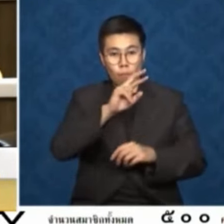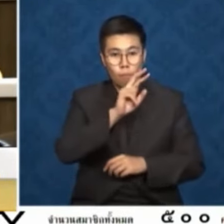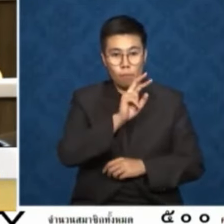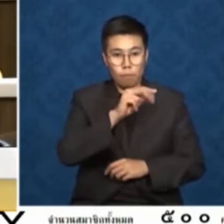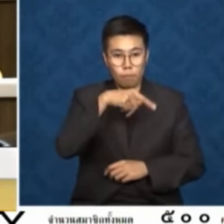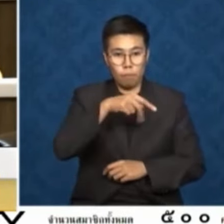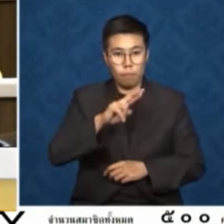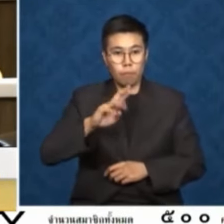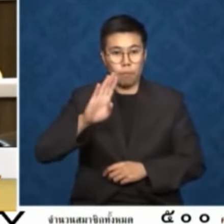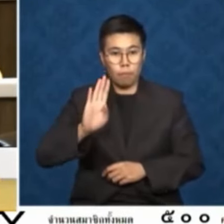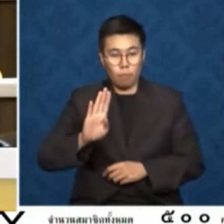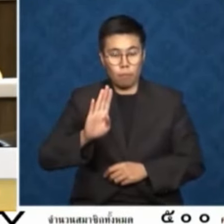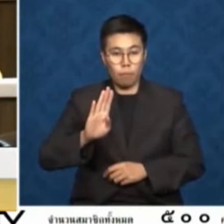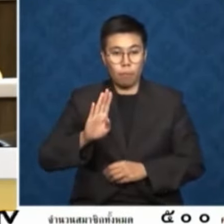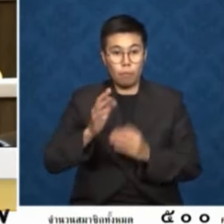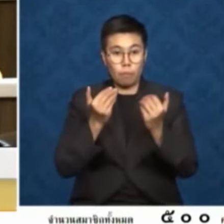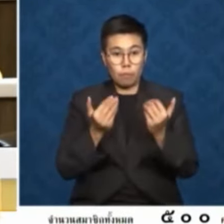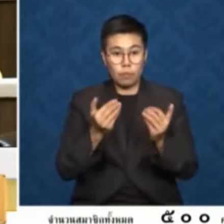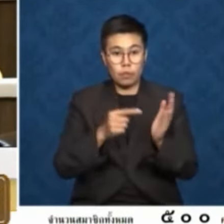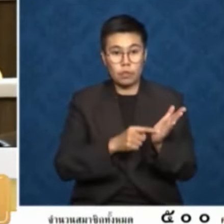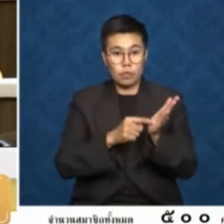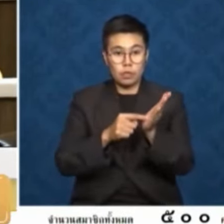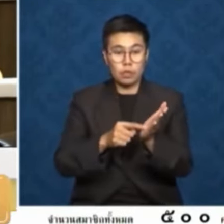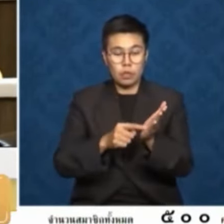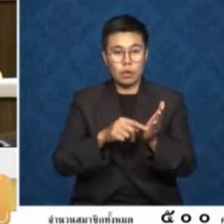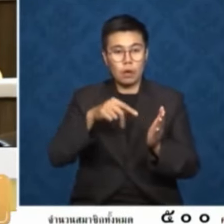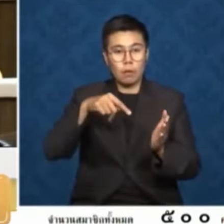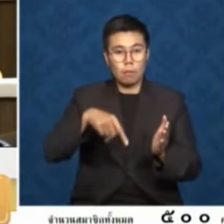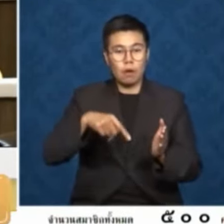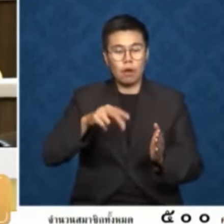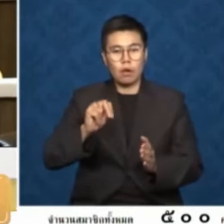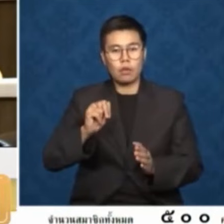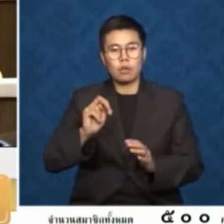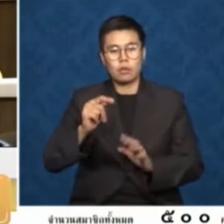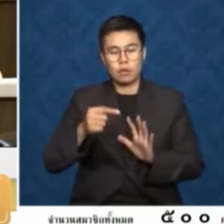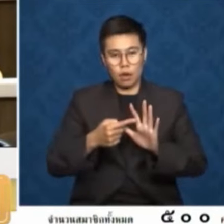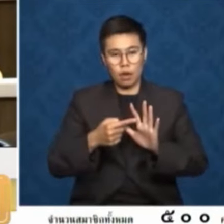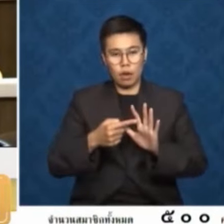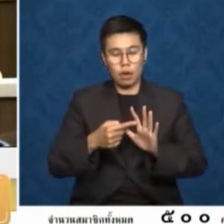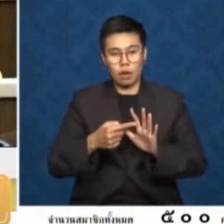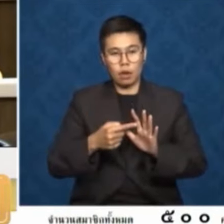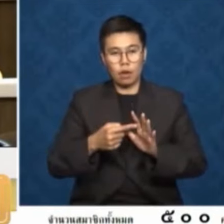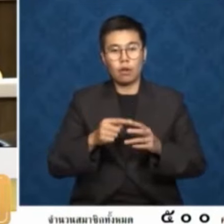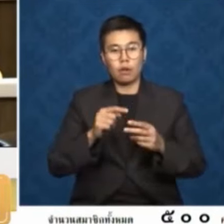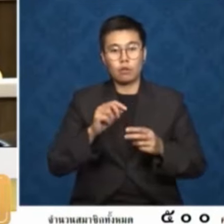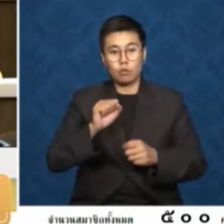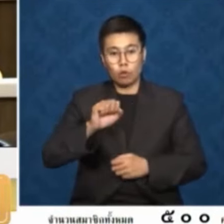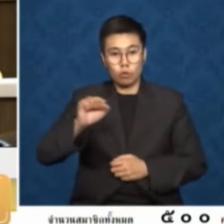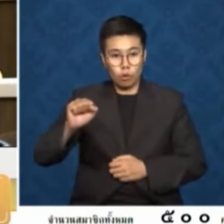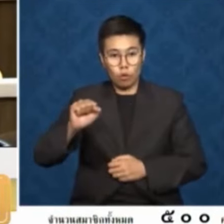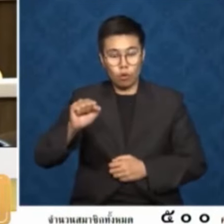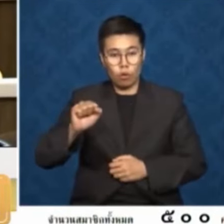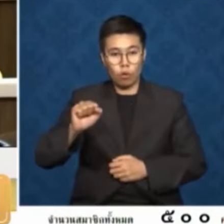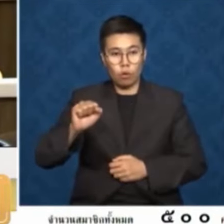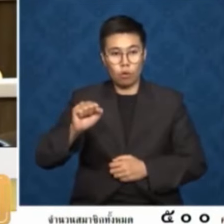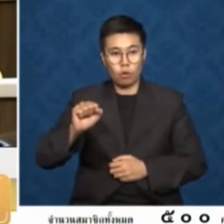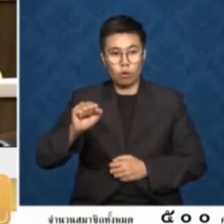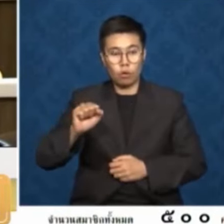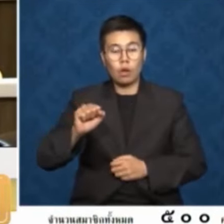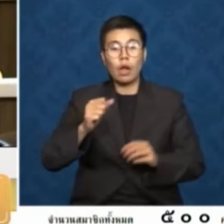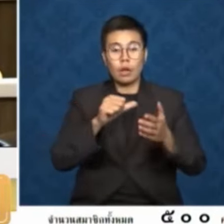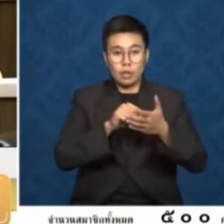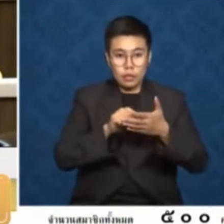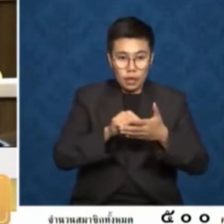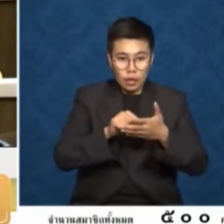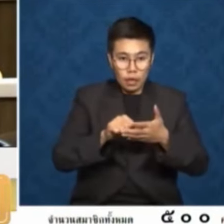ติฉบับนี้เสนอโดยท่านพนาสัมพโสและเพื่อนสมาชิกนะครับร่างขึ้นมาเพื่อ